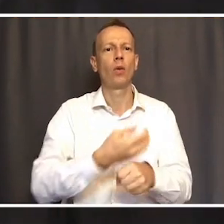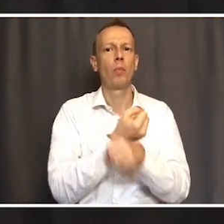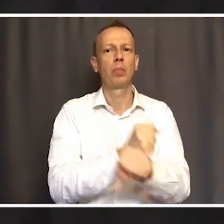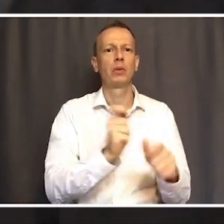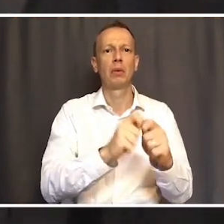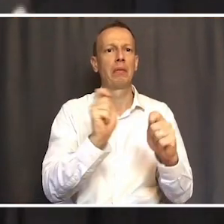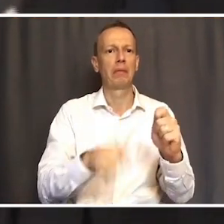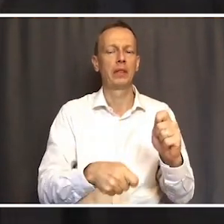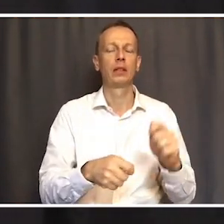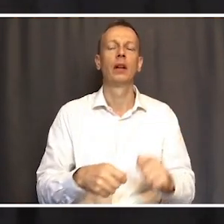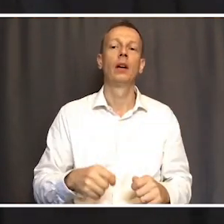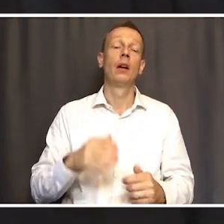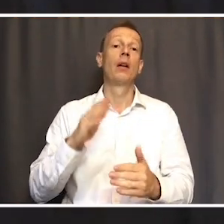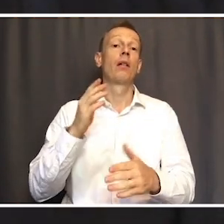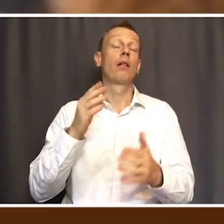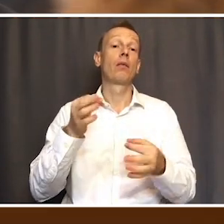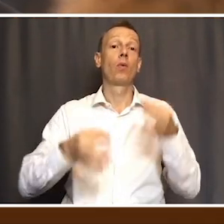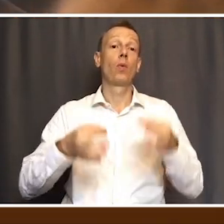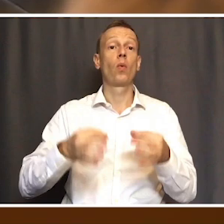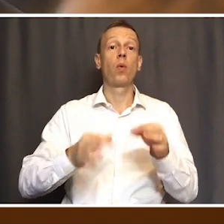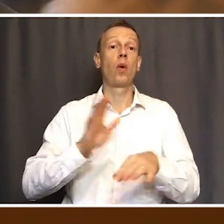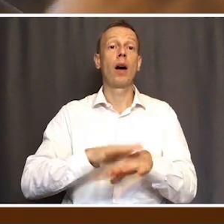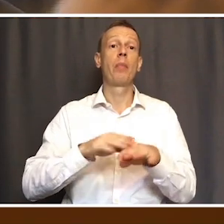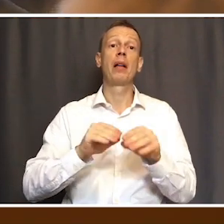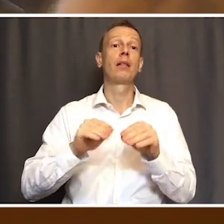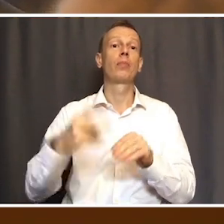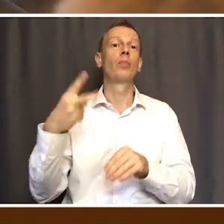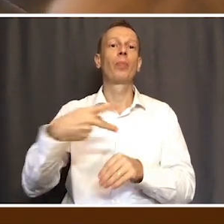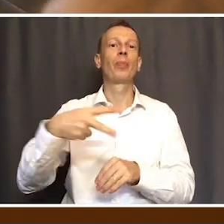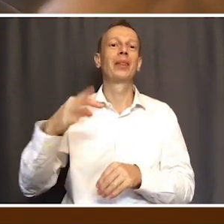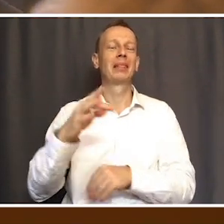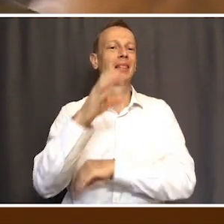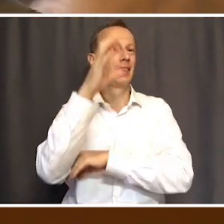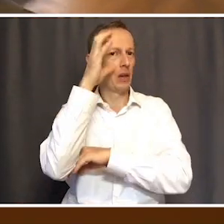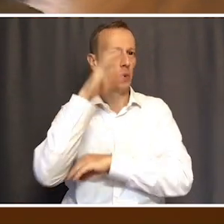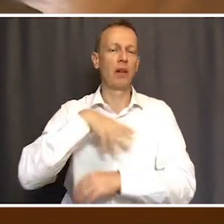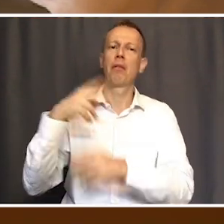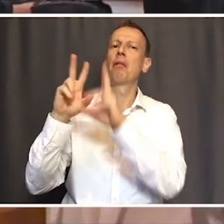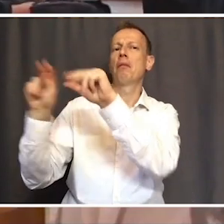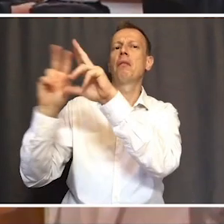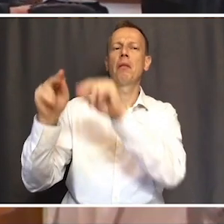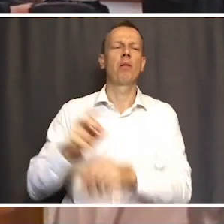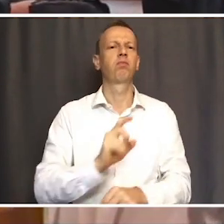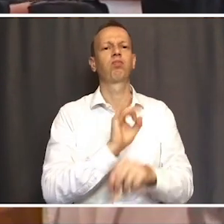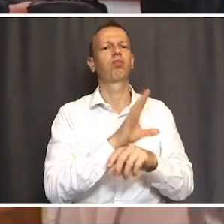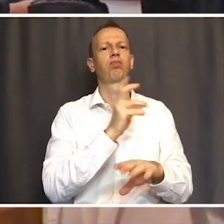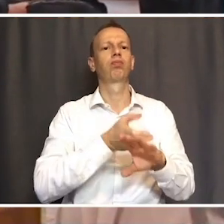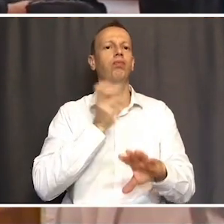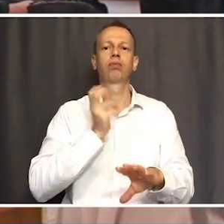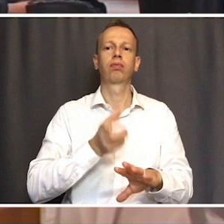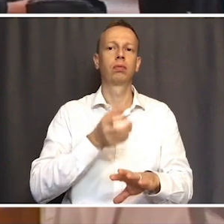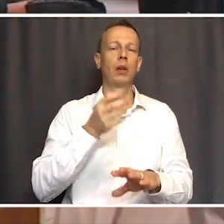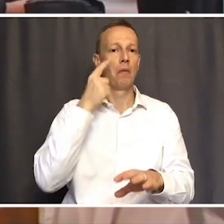à 4 ans de prison ferme. Dans son arrêt, la Cour d'appel de Papeete n'a pas entendu les arguments des